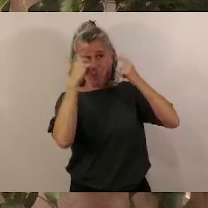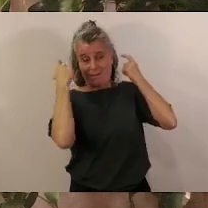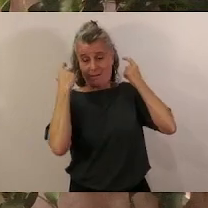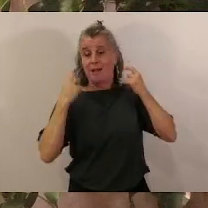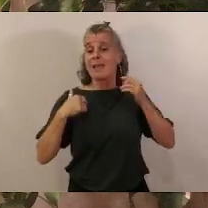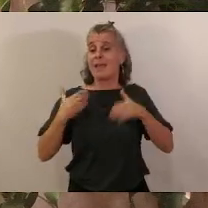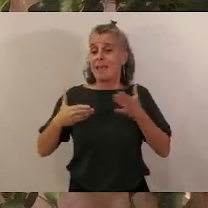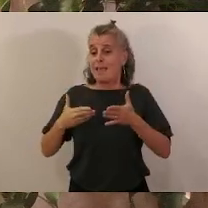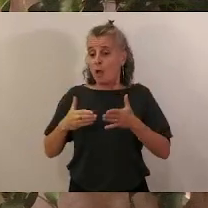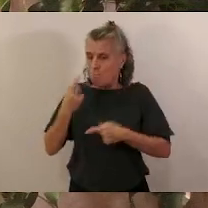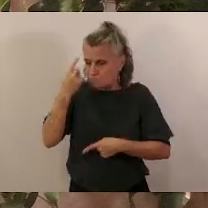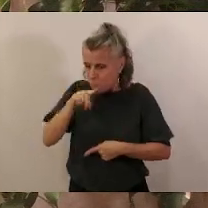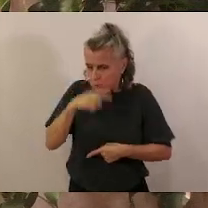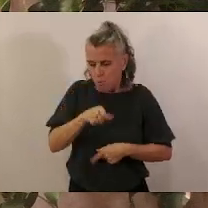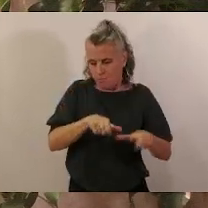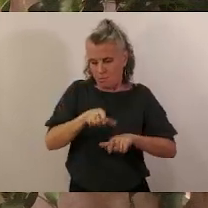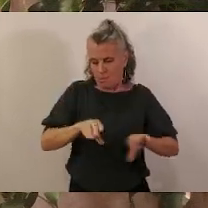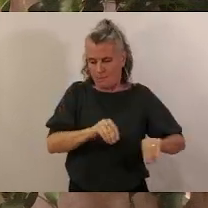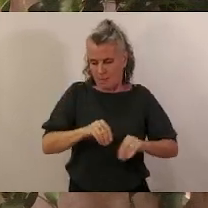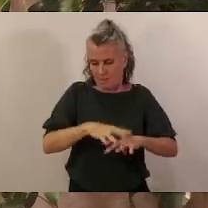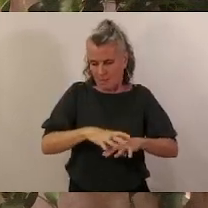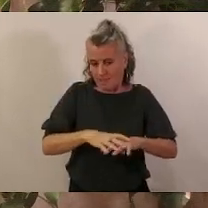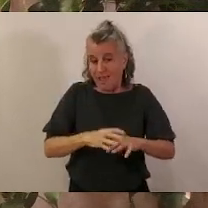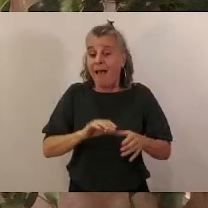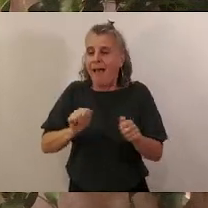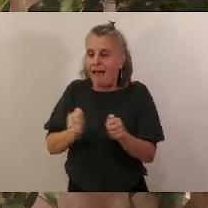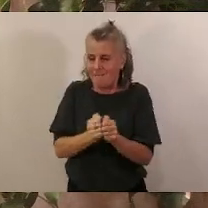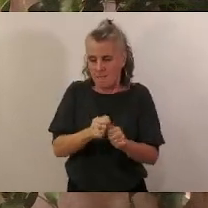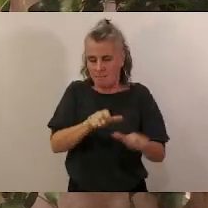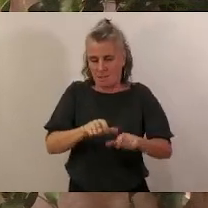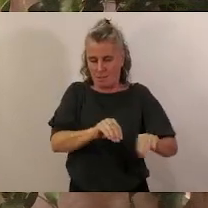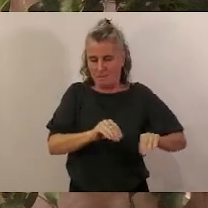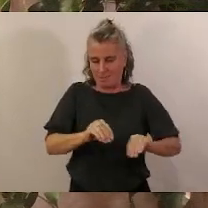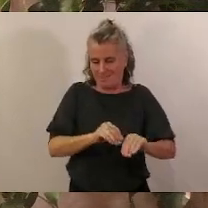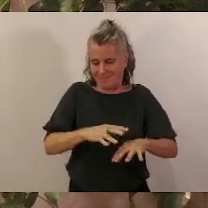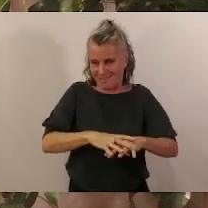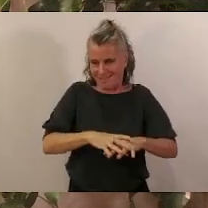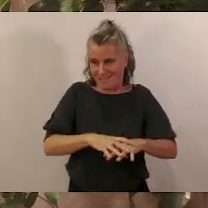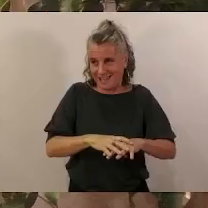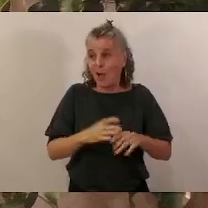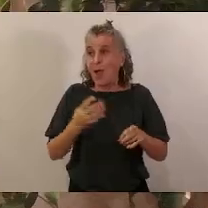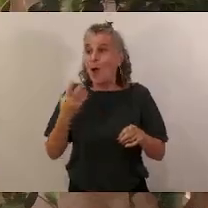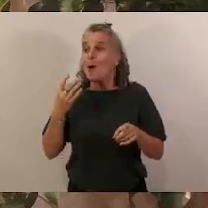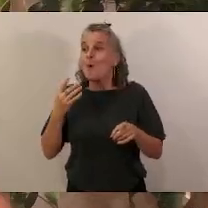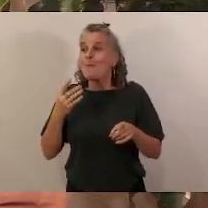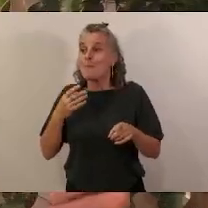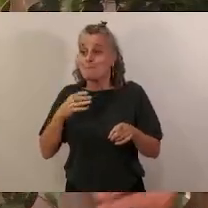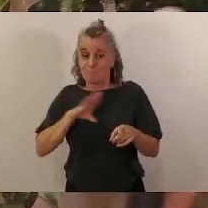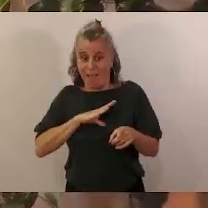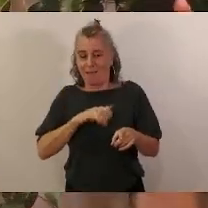les habitants du quartier, par les habitants du quartier. Je vous remercie.